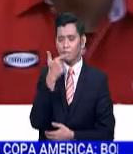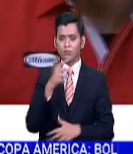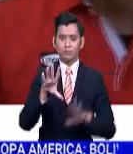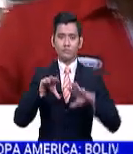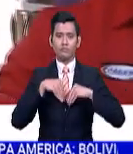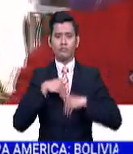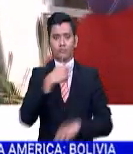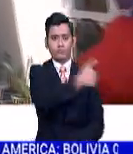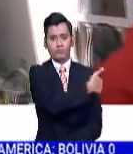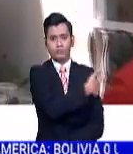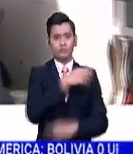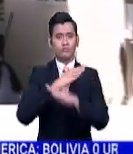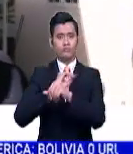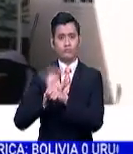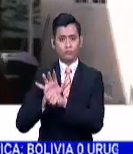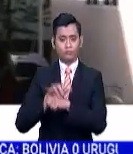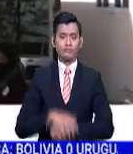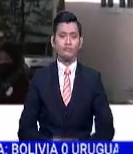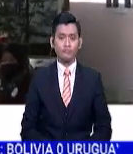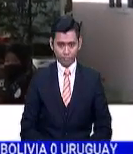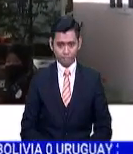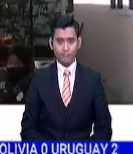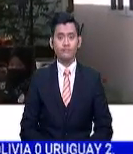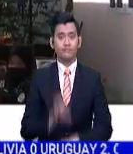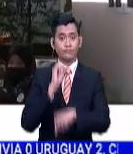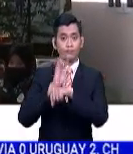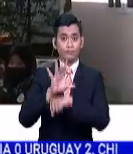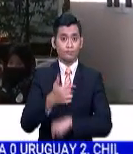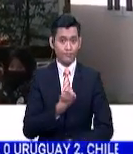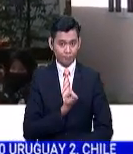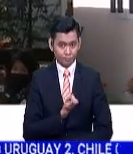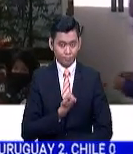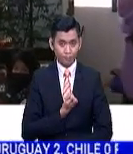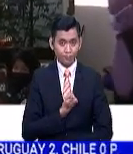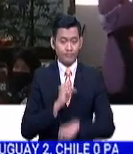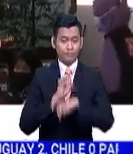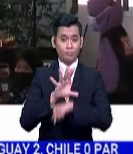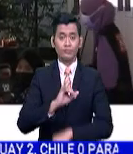ini? Okey, pesanan saya satu saja.